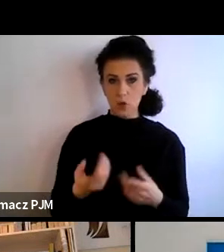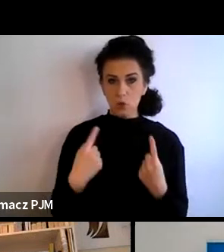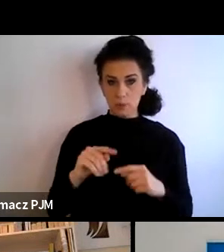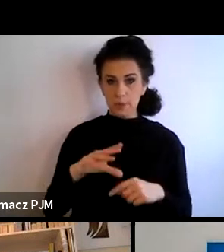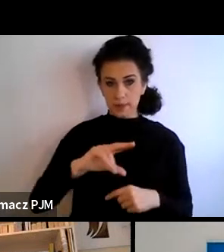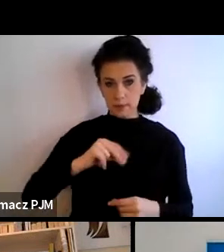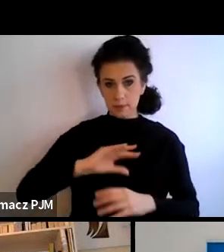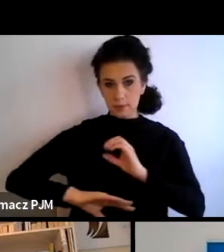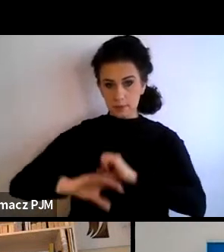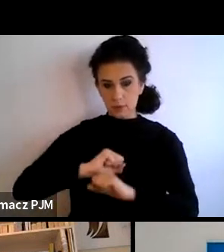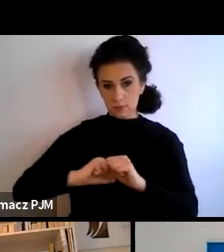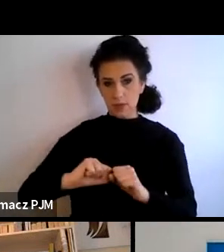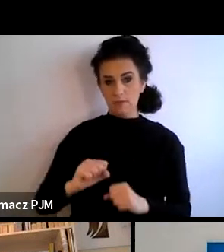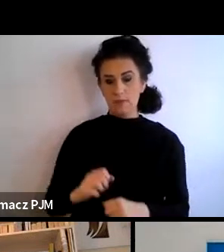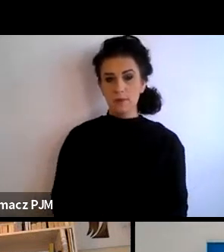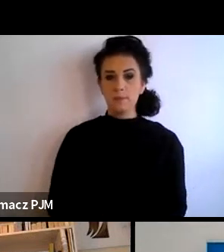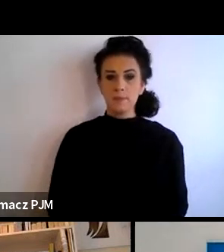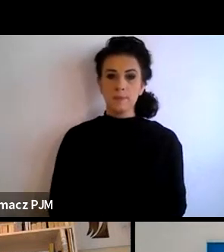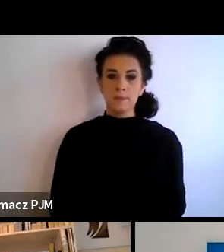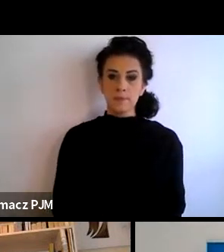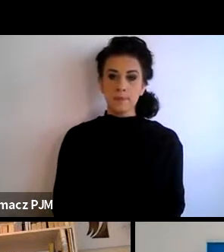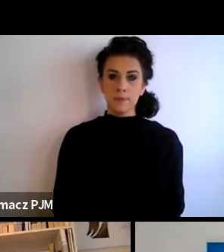dysfunkcję.